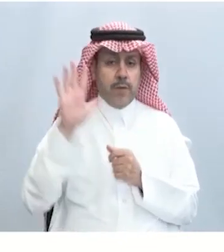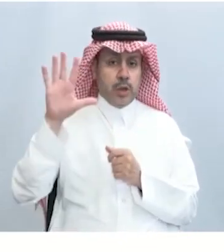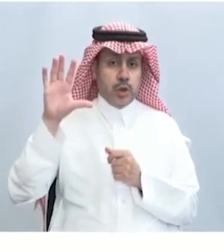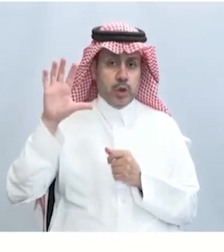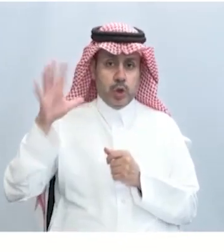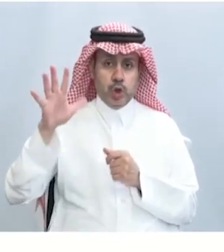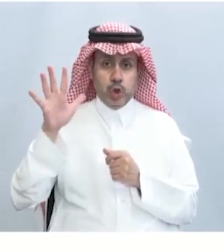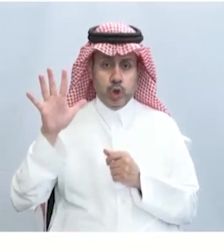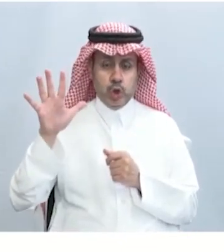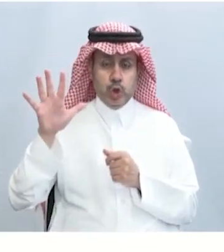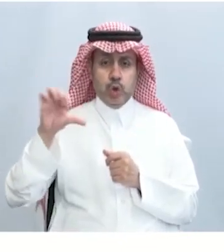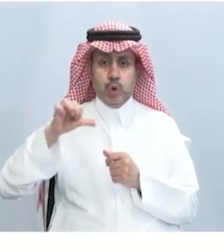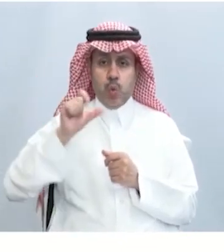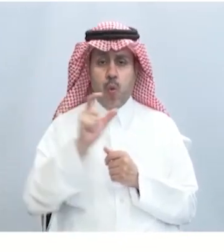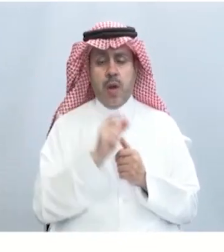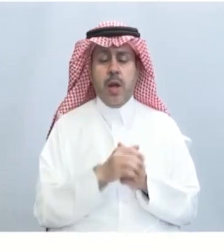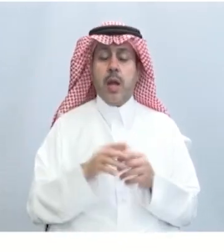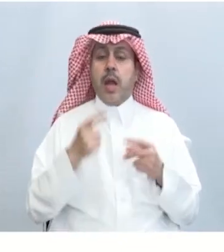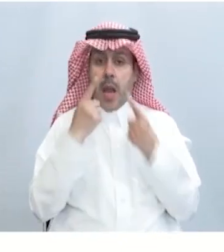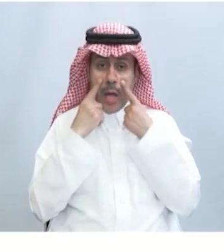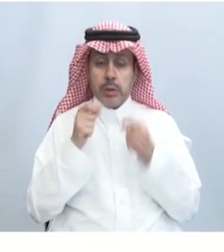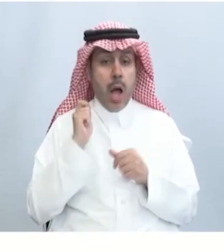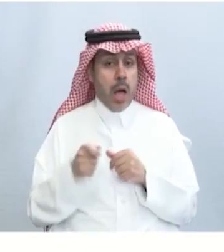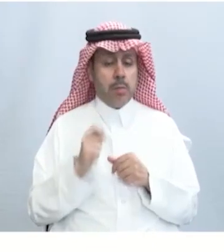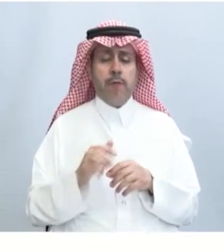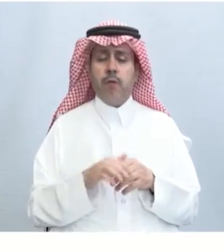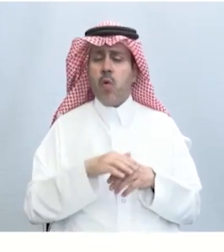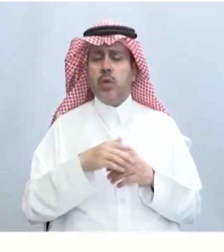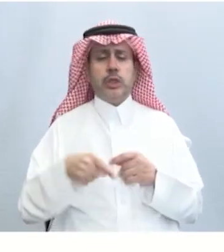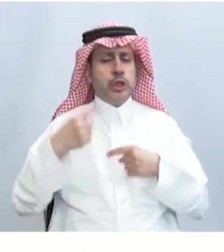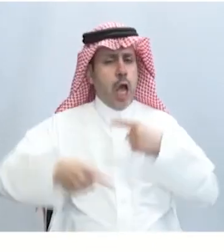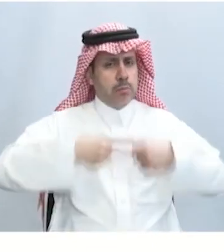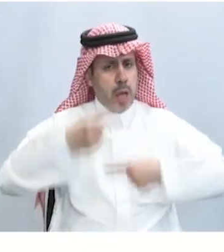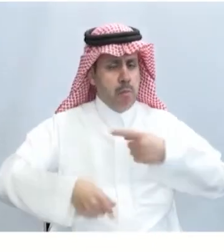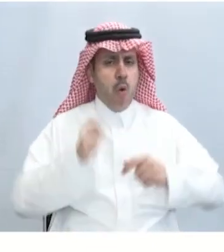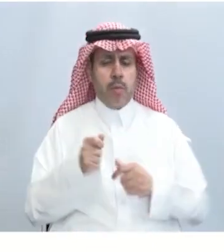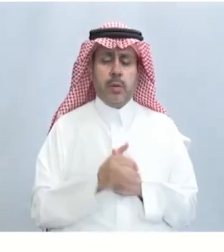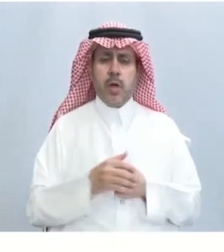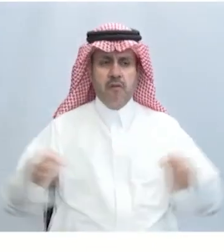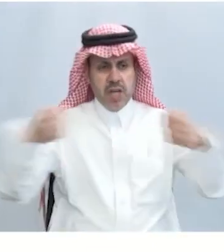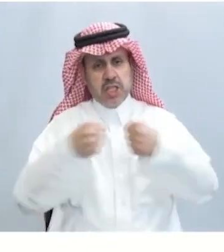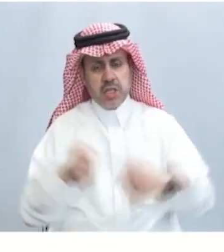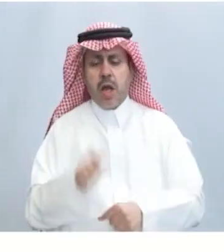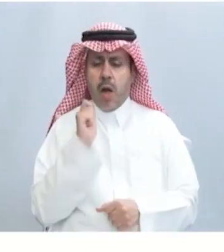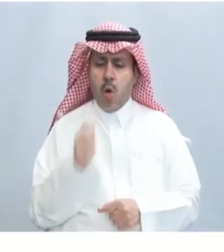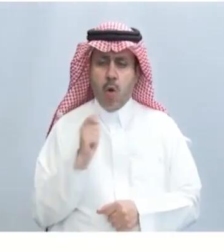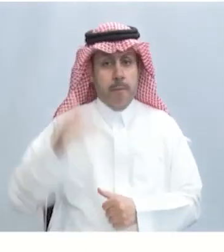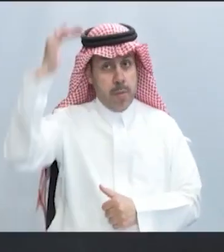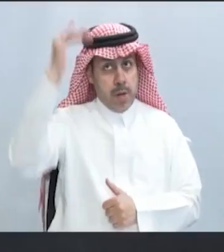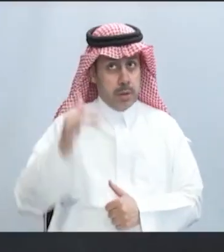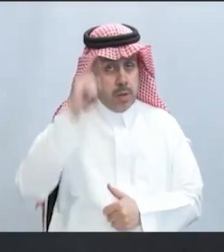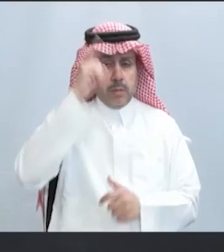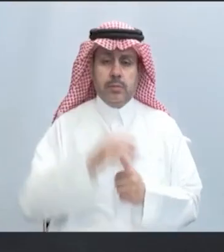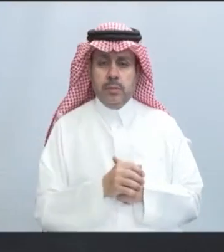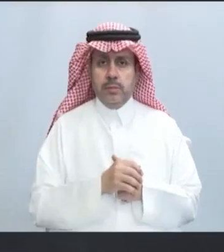الحياه وحاكمه على جميع الاحوال وفاصله للنزاع بين الناس فهذه الشريعه هي